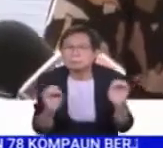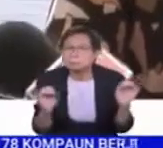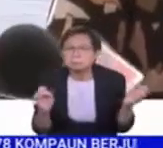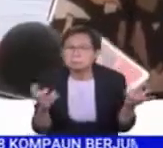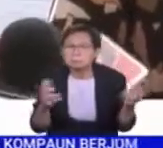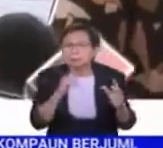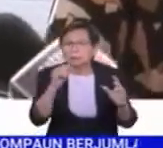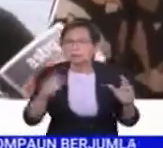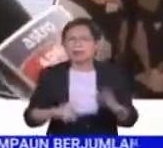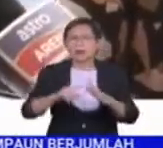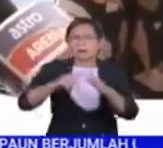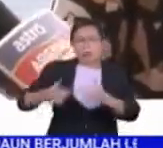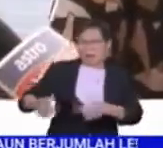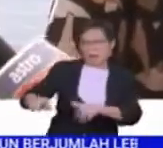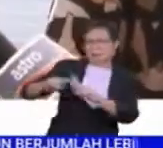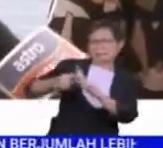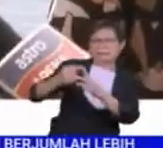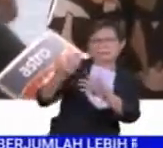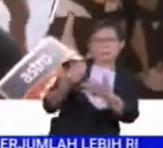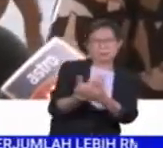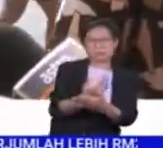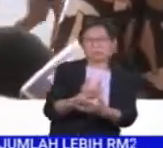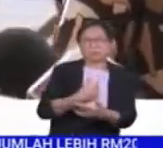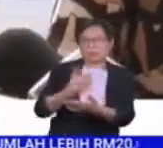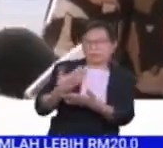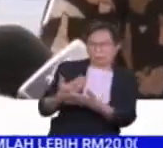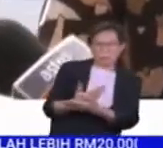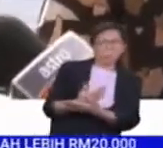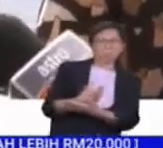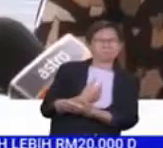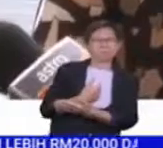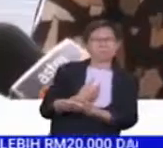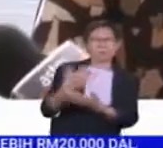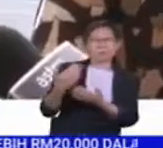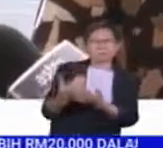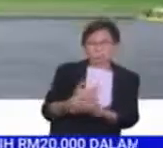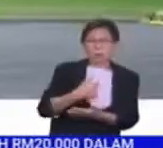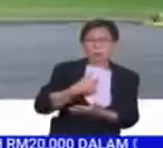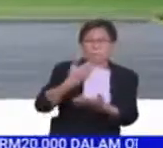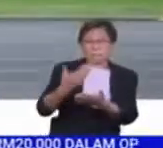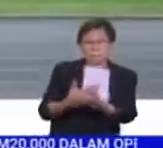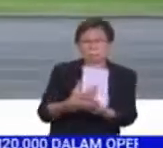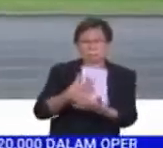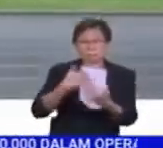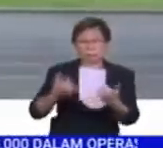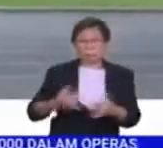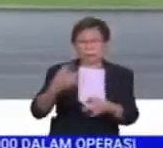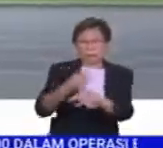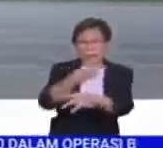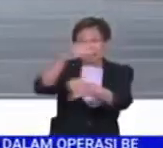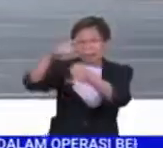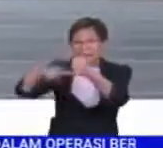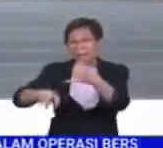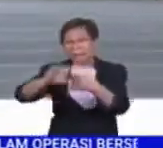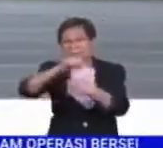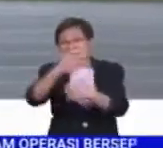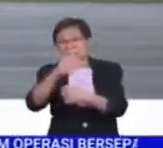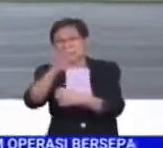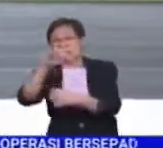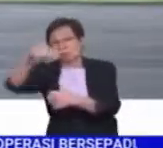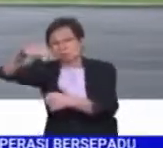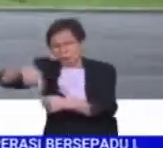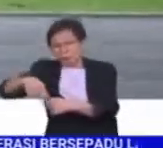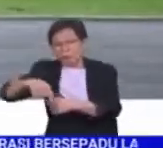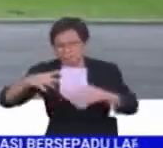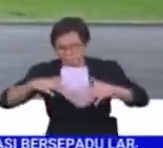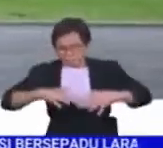like start new lah. Saya rasa macam saya yang baru sekarang. Kali terakhir Safiq menyarung jersi